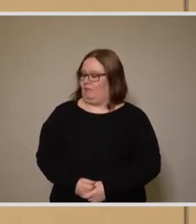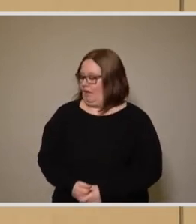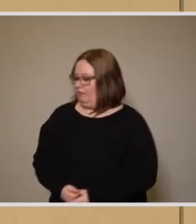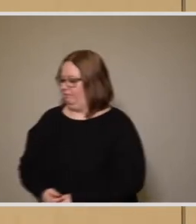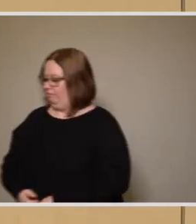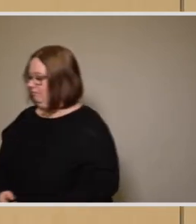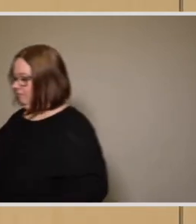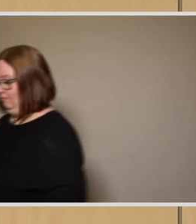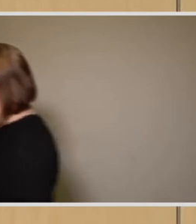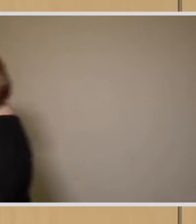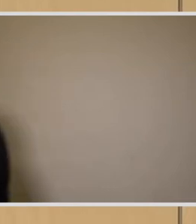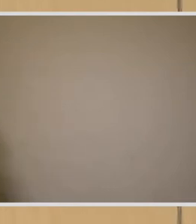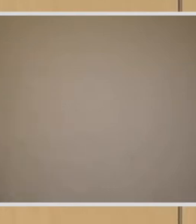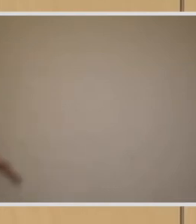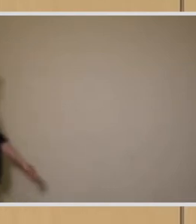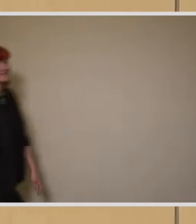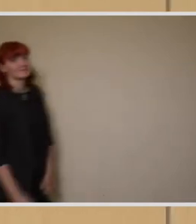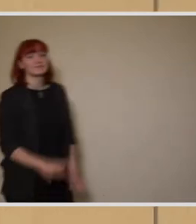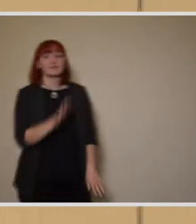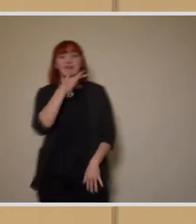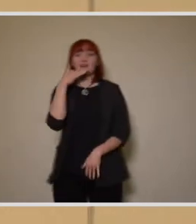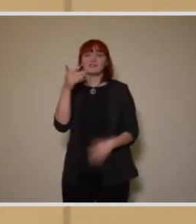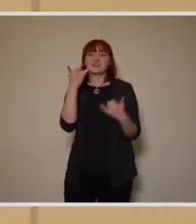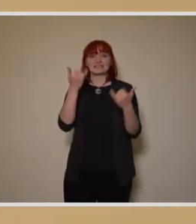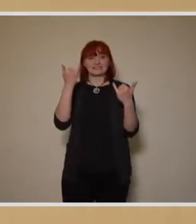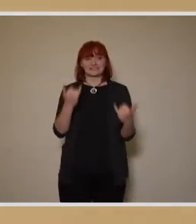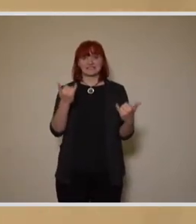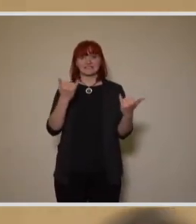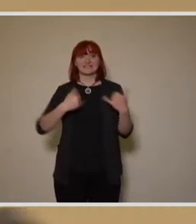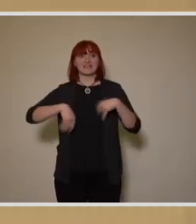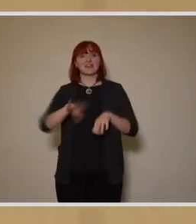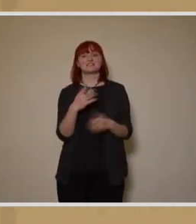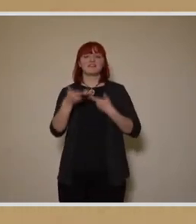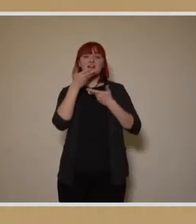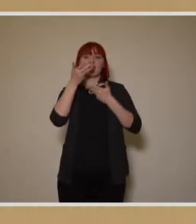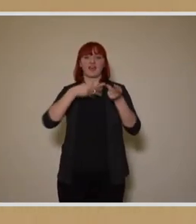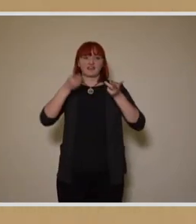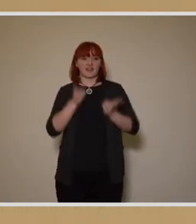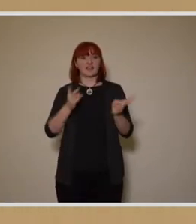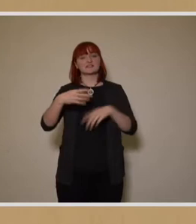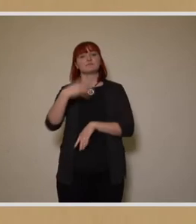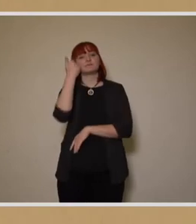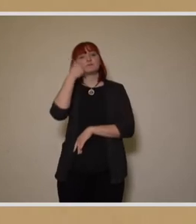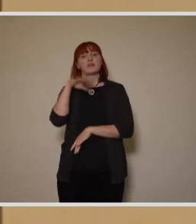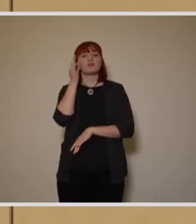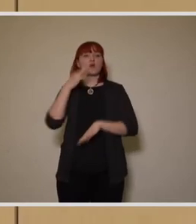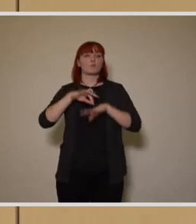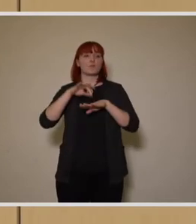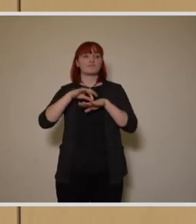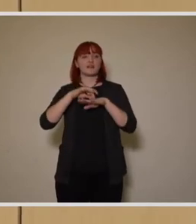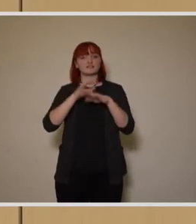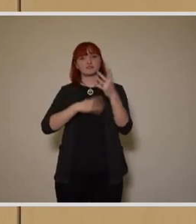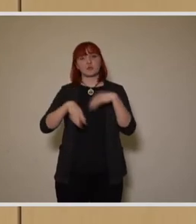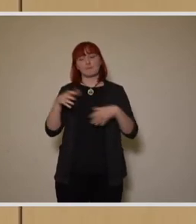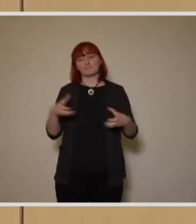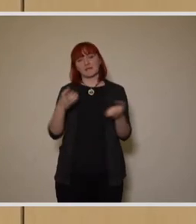Vielen Dank, Herr Dres. Wir kommen nun, wie vereinbart, zum Rederecht. Ich darf Frau Professor Becker